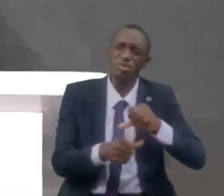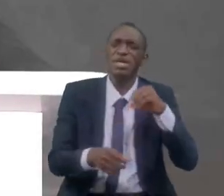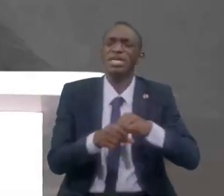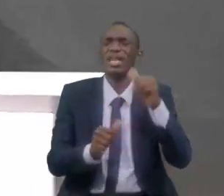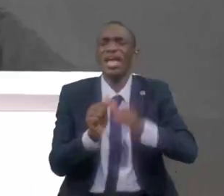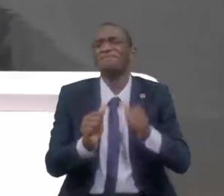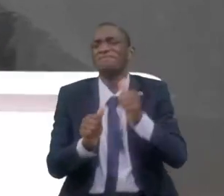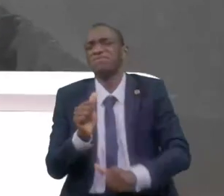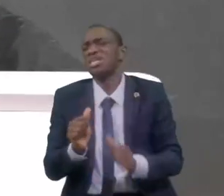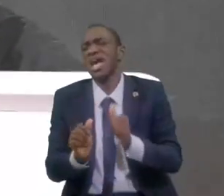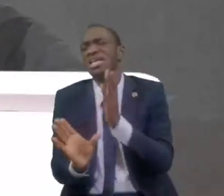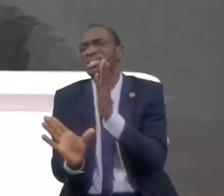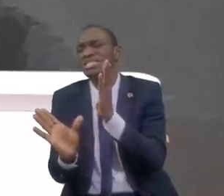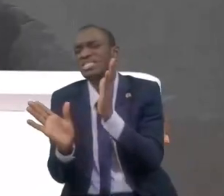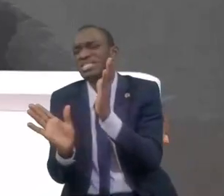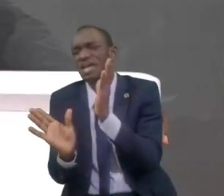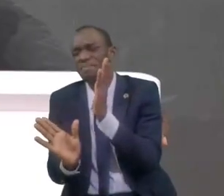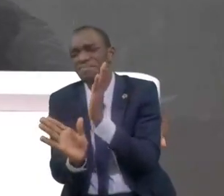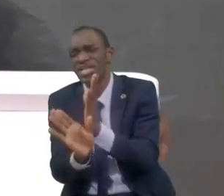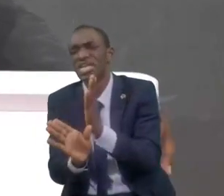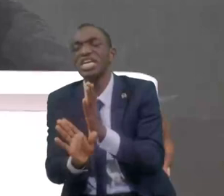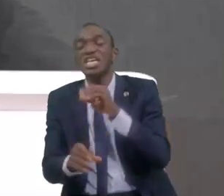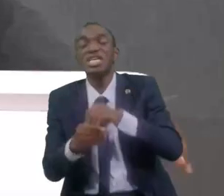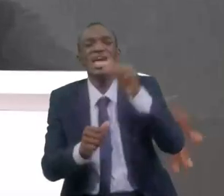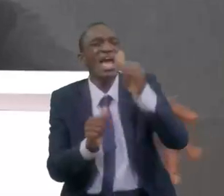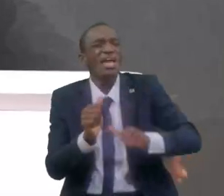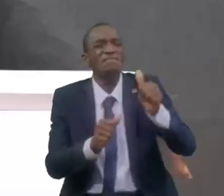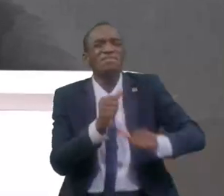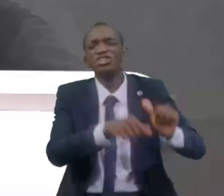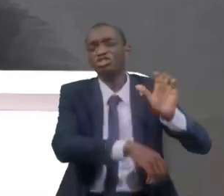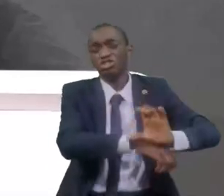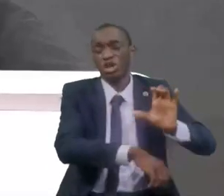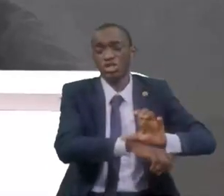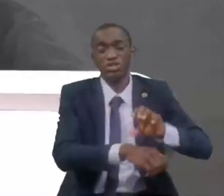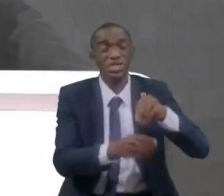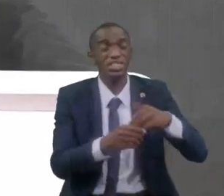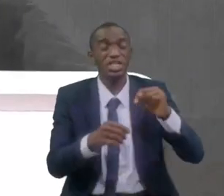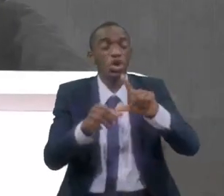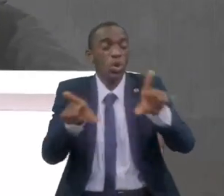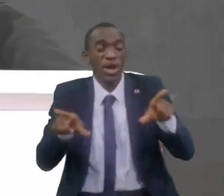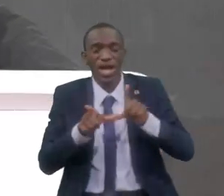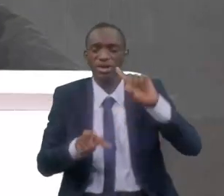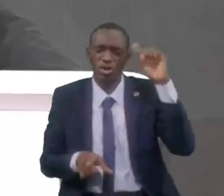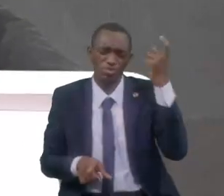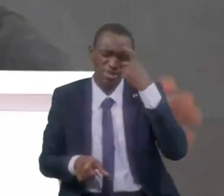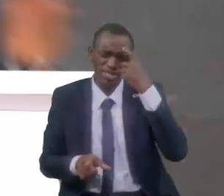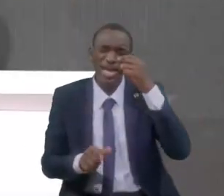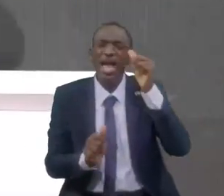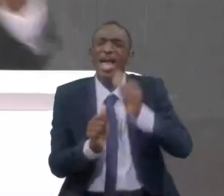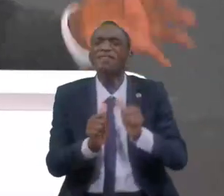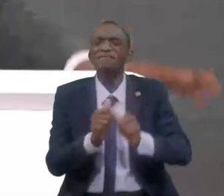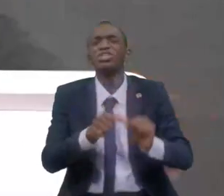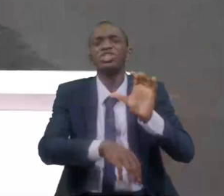assemblée, dans chaque église, dans l'église locale, l'église dans